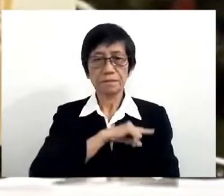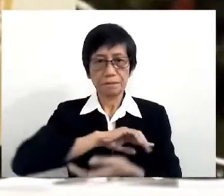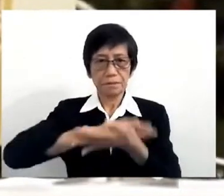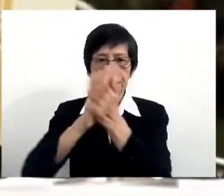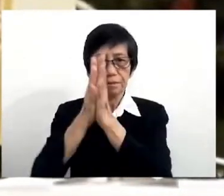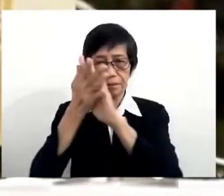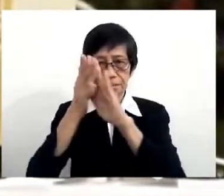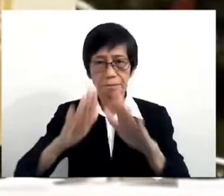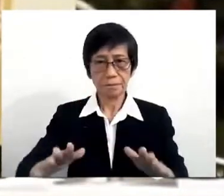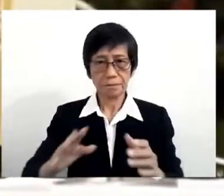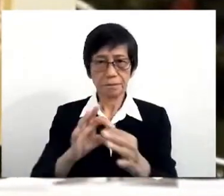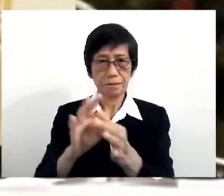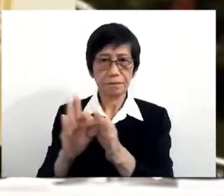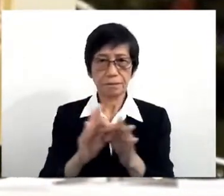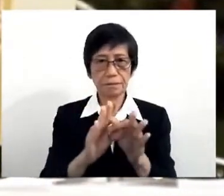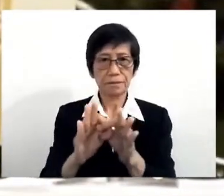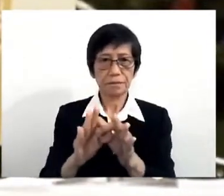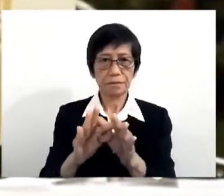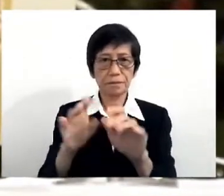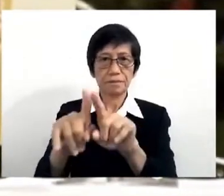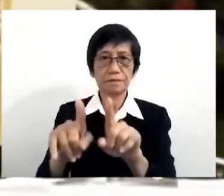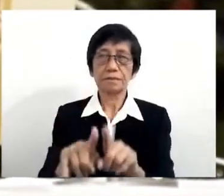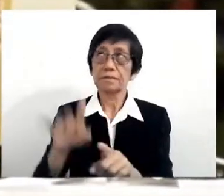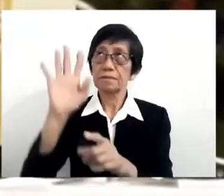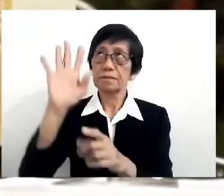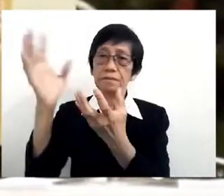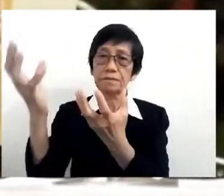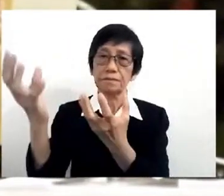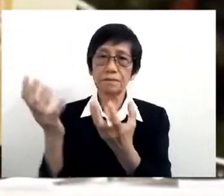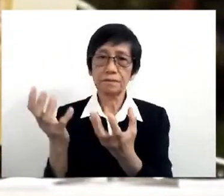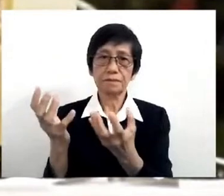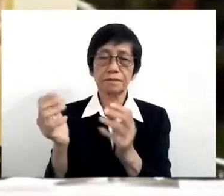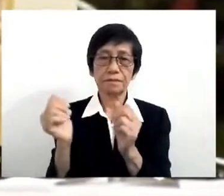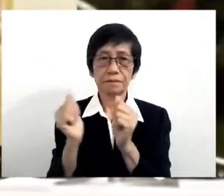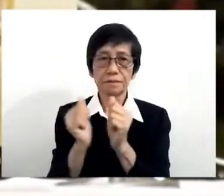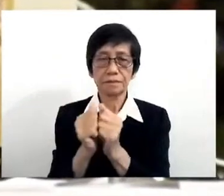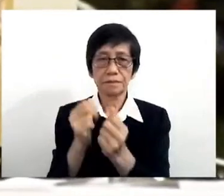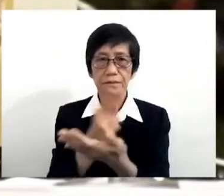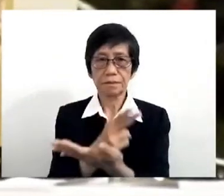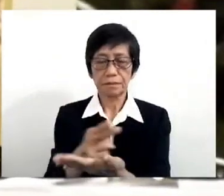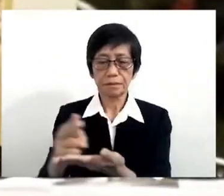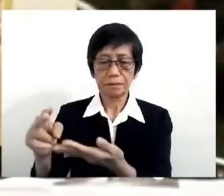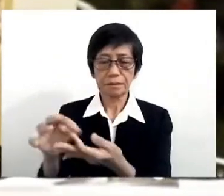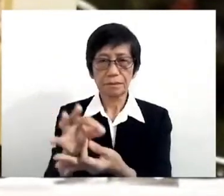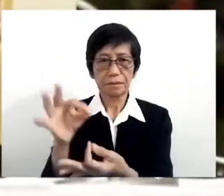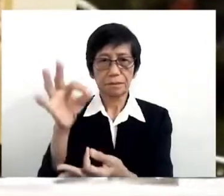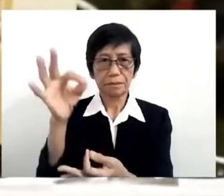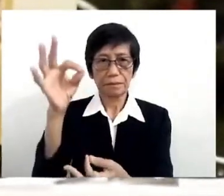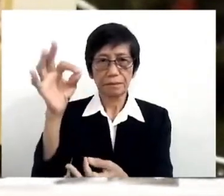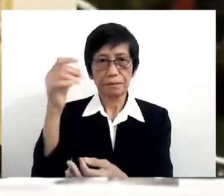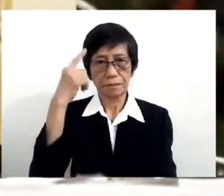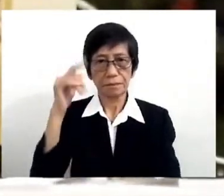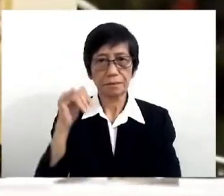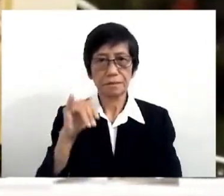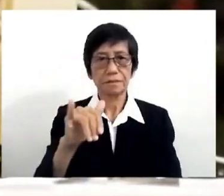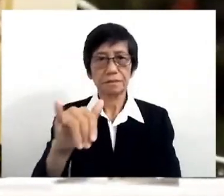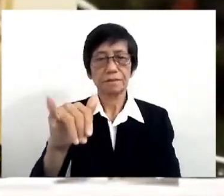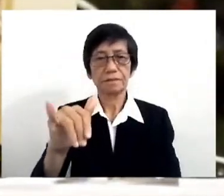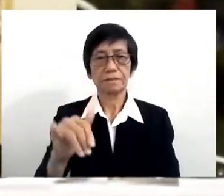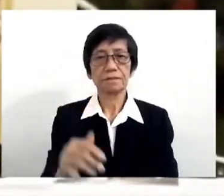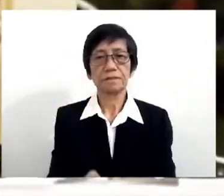pagkakaisa ayon sa iyong kalooban, kasama ng Espiritu Santo, magpasawalang